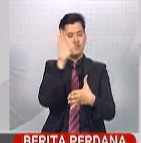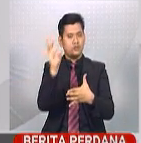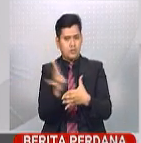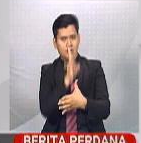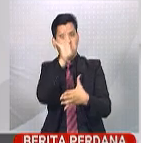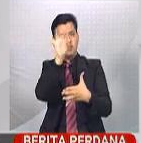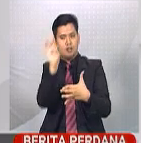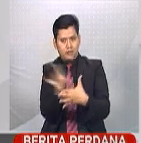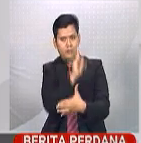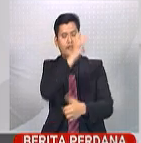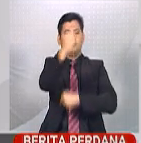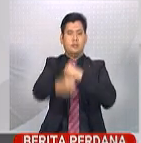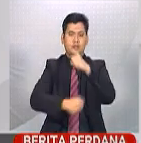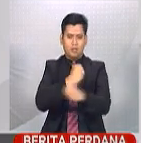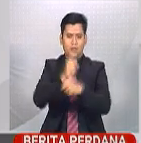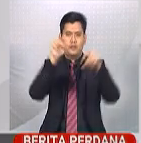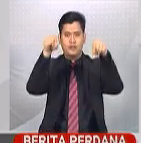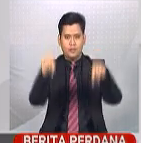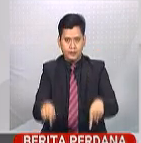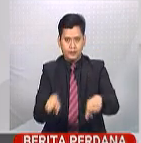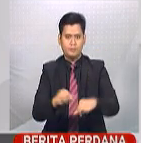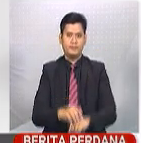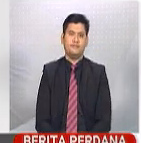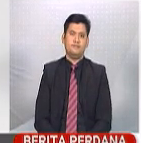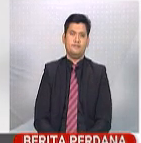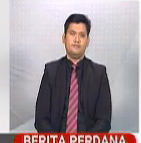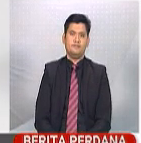dan ogos tahun ini